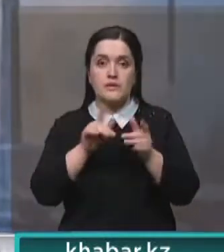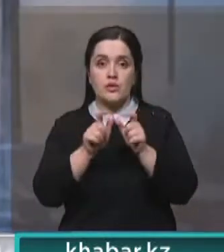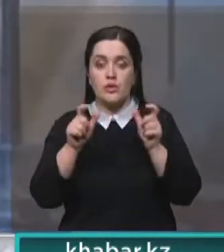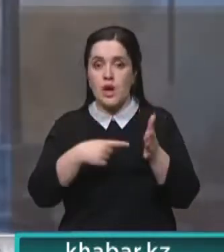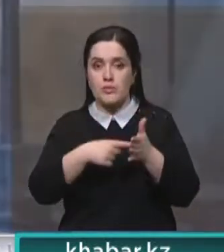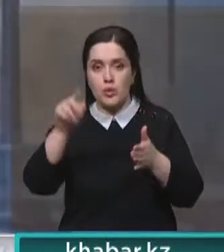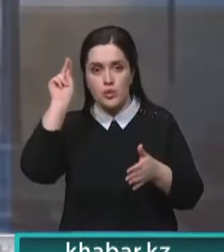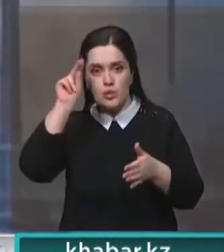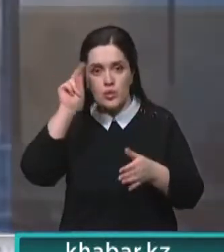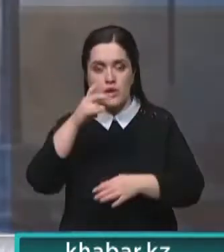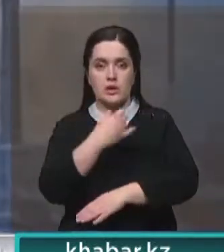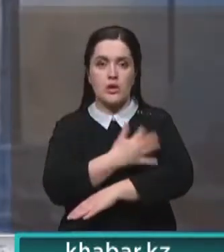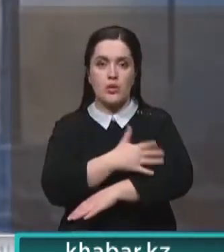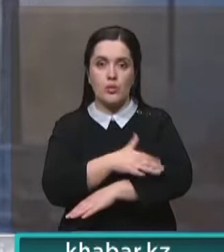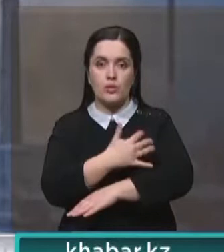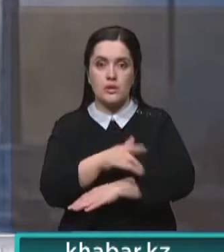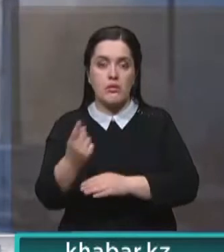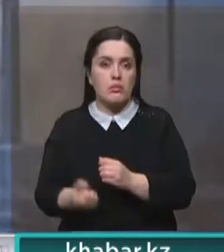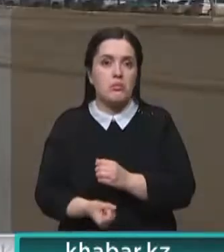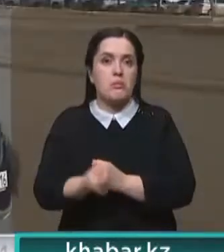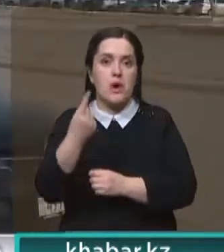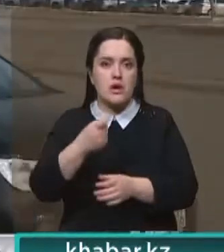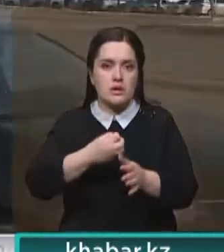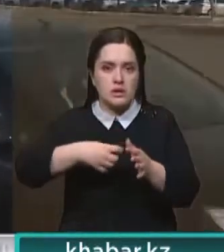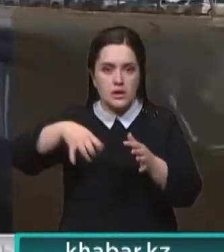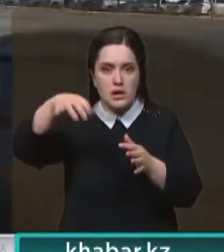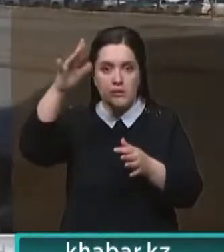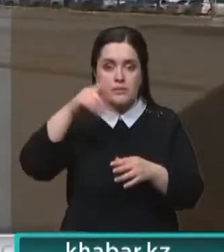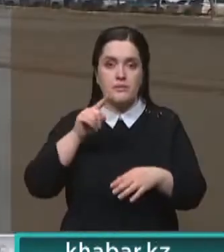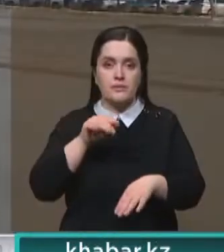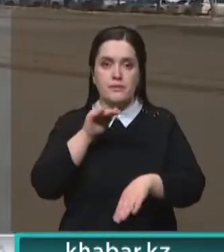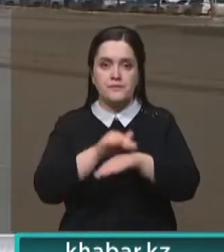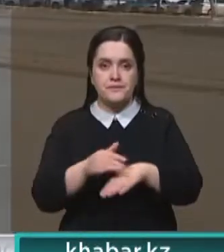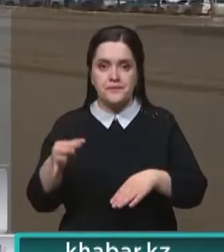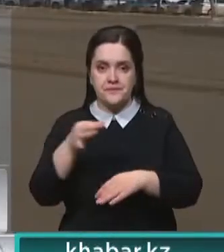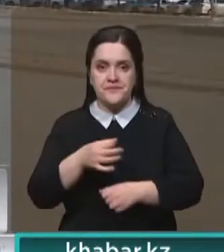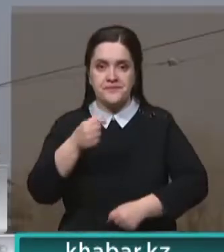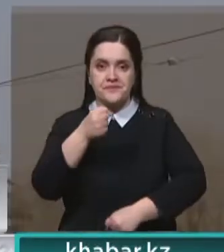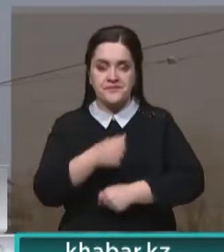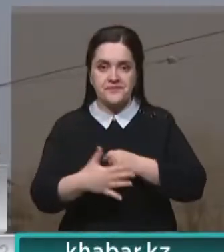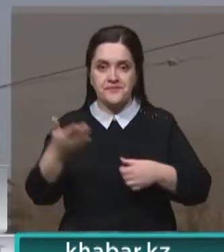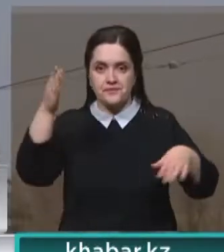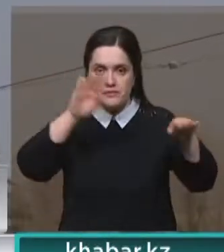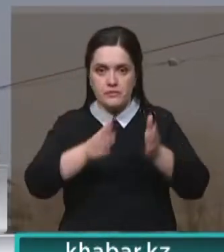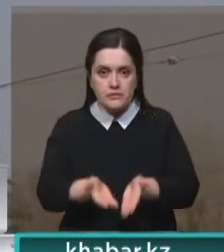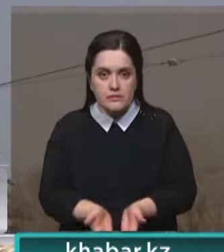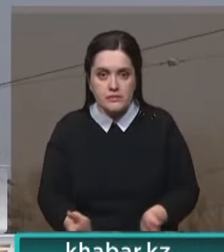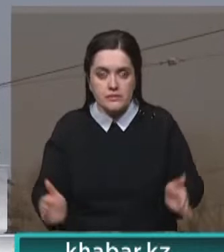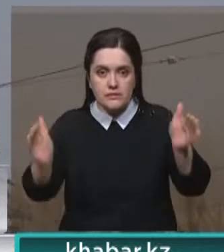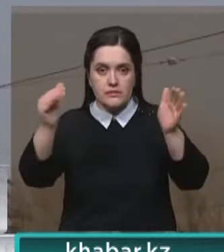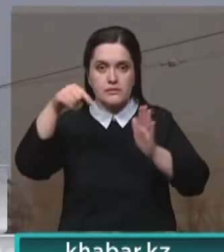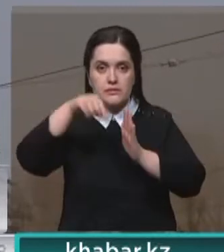школах отменили уроки на открытом воздухе на происхождение дыма сказался этот факт что областной центр находится в горной чаши с